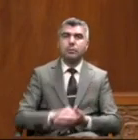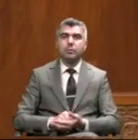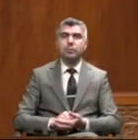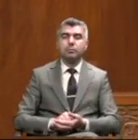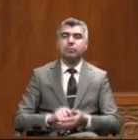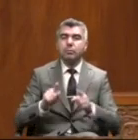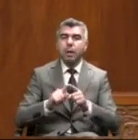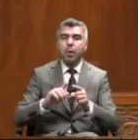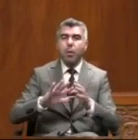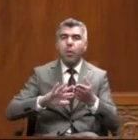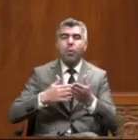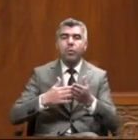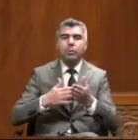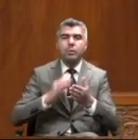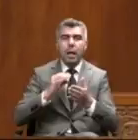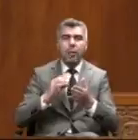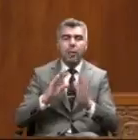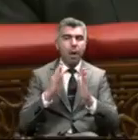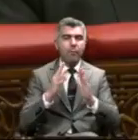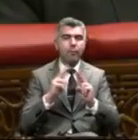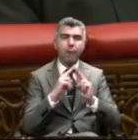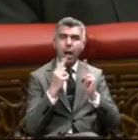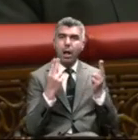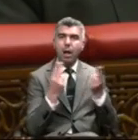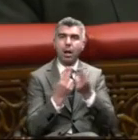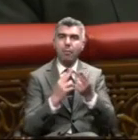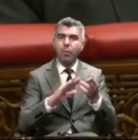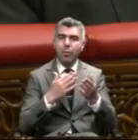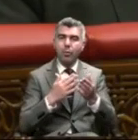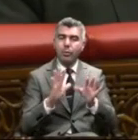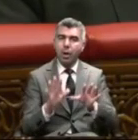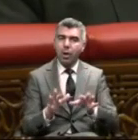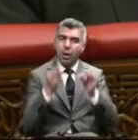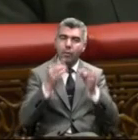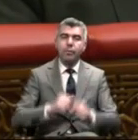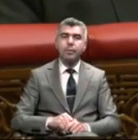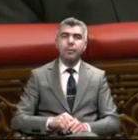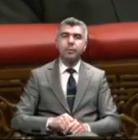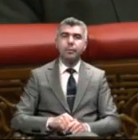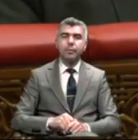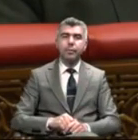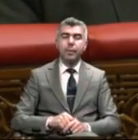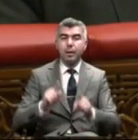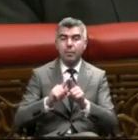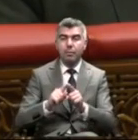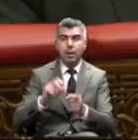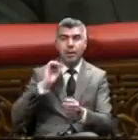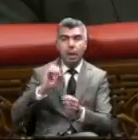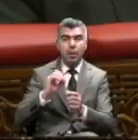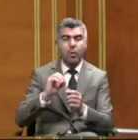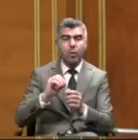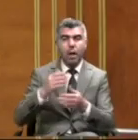اشاده مختلف المؤسسات الدوليه ولعل ابرزها تاكيد مؤسسات التنقيط